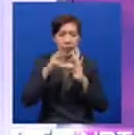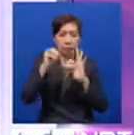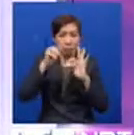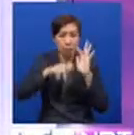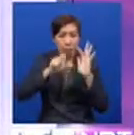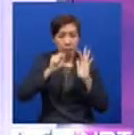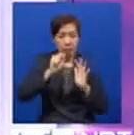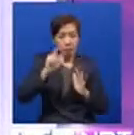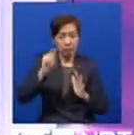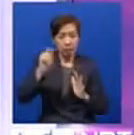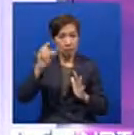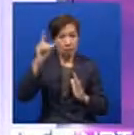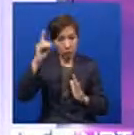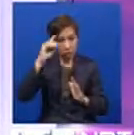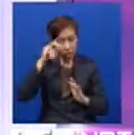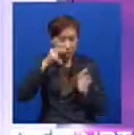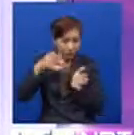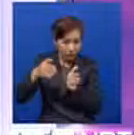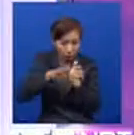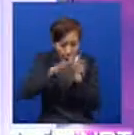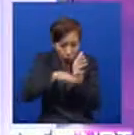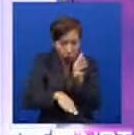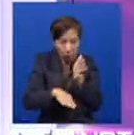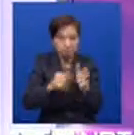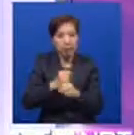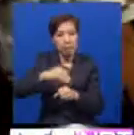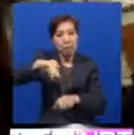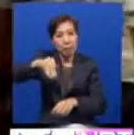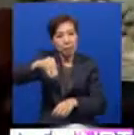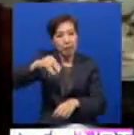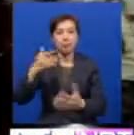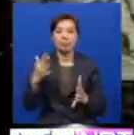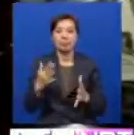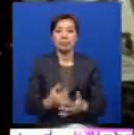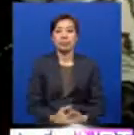ประปาขาดแพนหลังน้ำเมยลดลงต่อเนื่องค่ะ